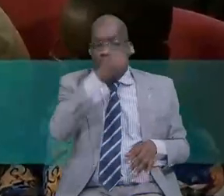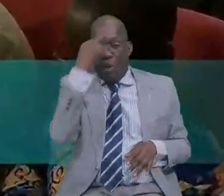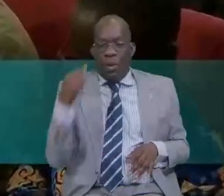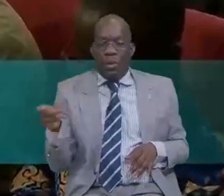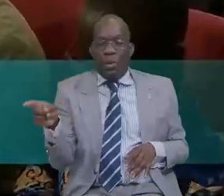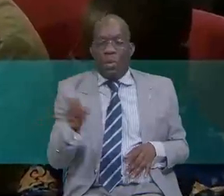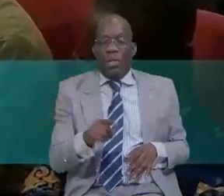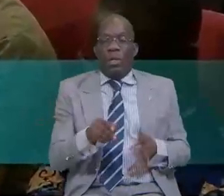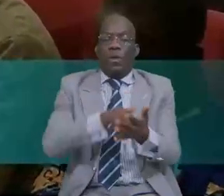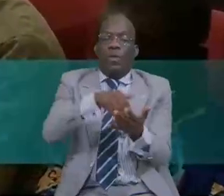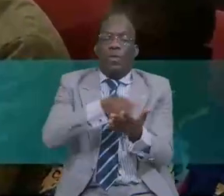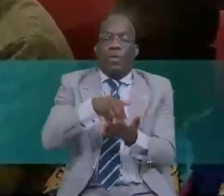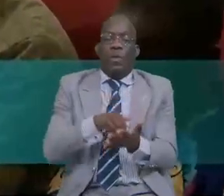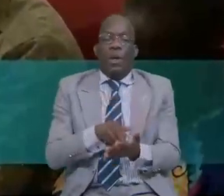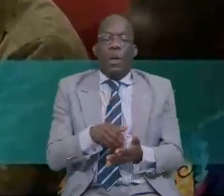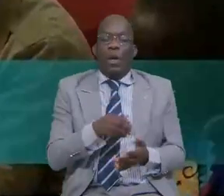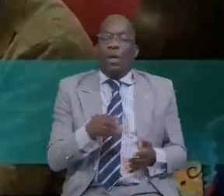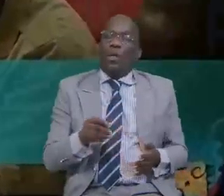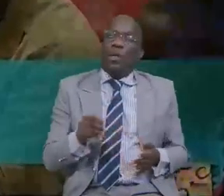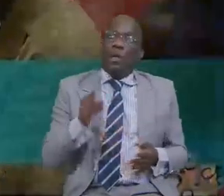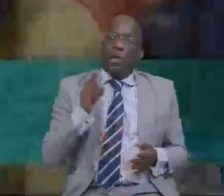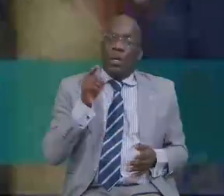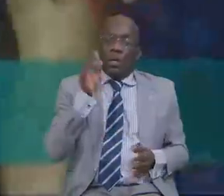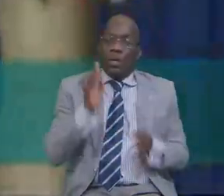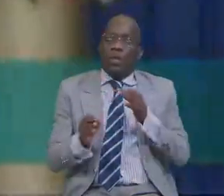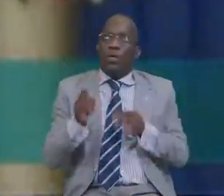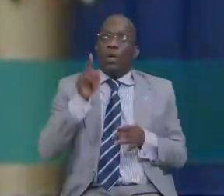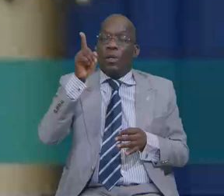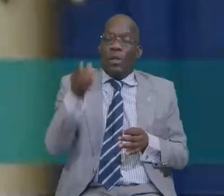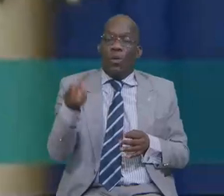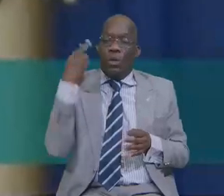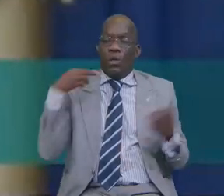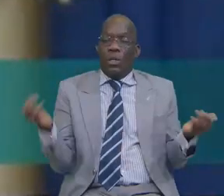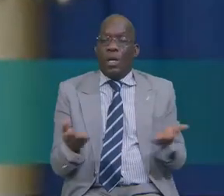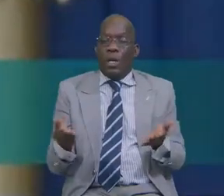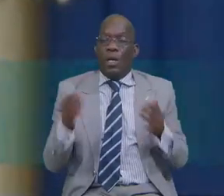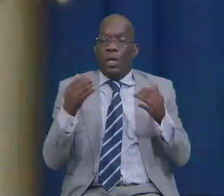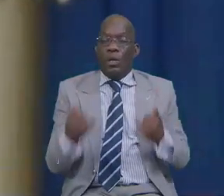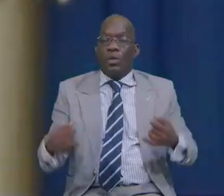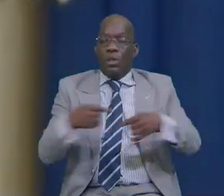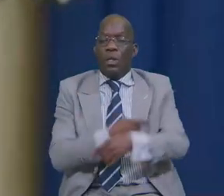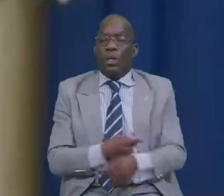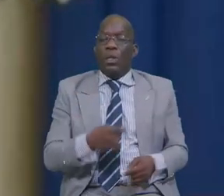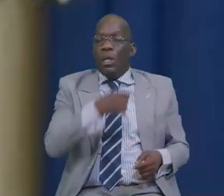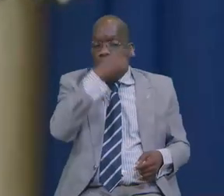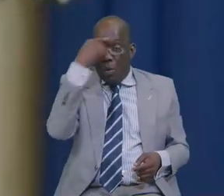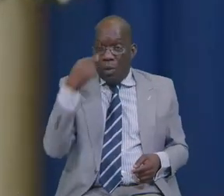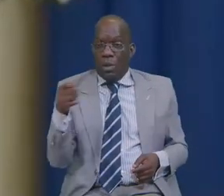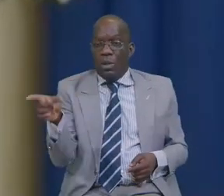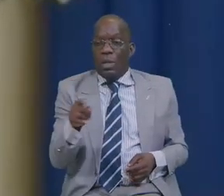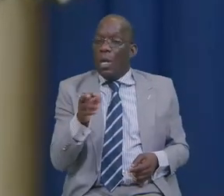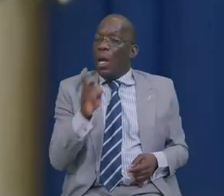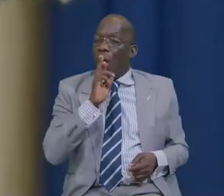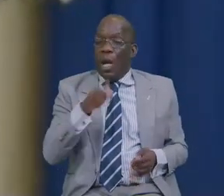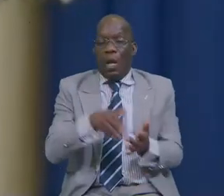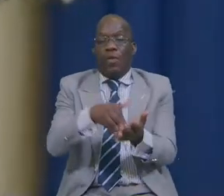Parce qu'elle était languissante. S'il était là encore aujourd'hui, il y a une idée. Parce qu'ils